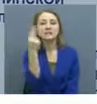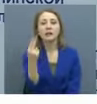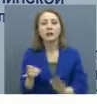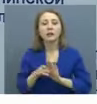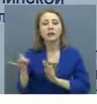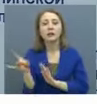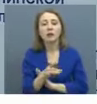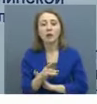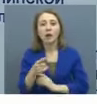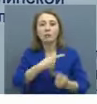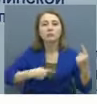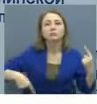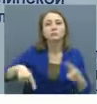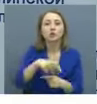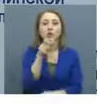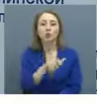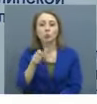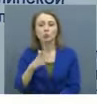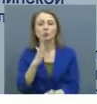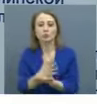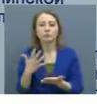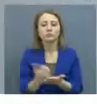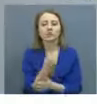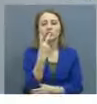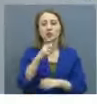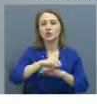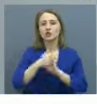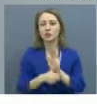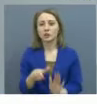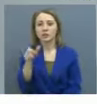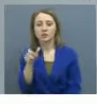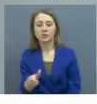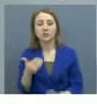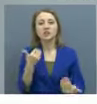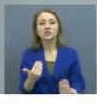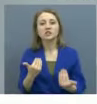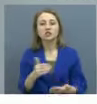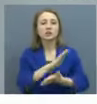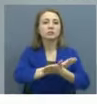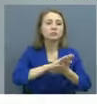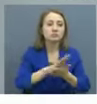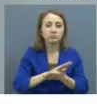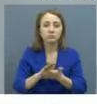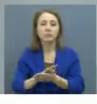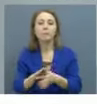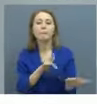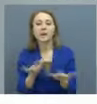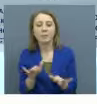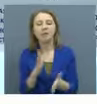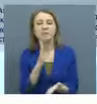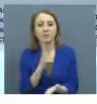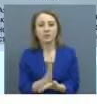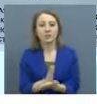круг контактных лиц определен это 216 человек проводится санитарно-эпидемиологические мероприятия